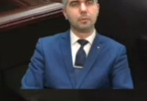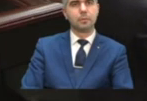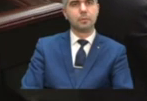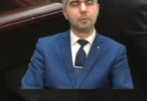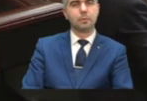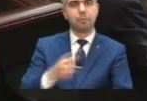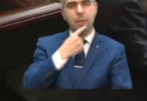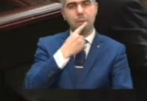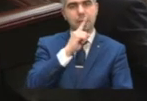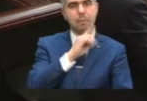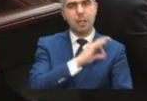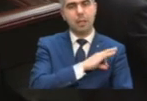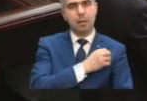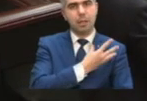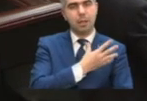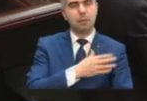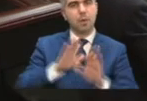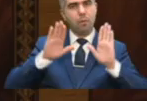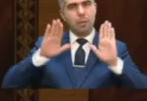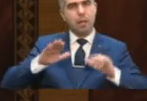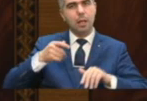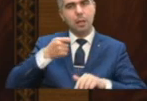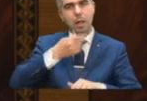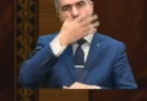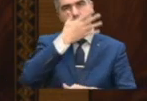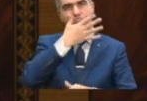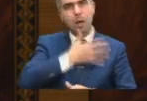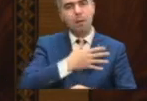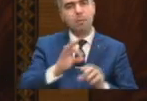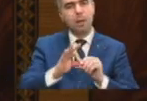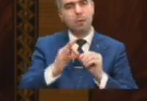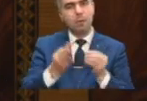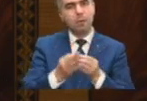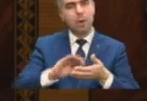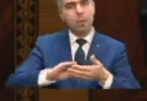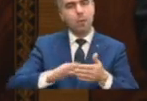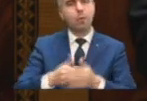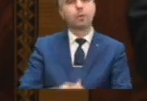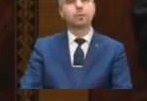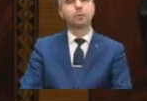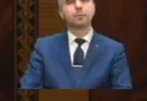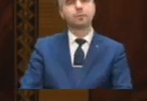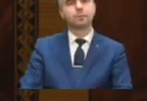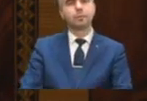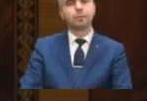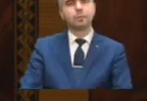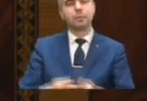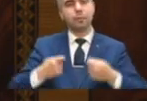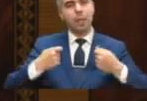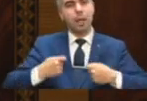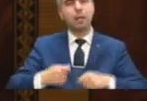بسم الله الرحمن الرحيم، والصلاة والسلام على أشرف المرسلين وعلى آله وصحبه أجمعين. السيدة